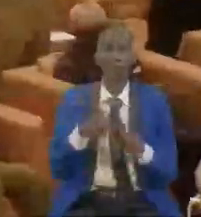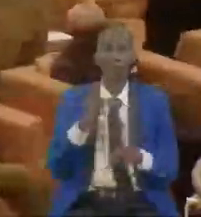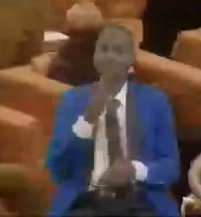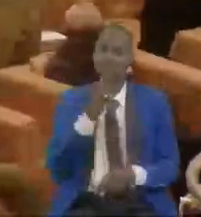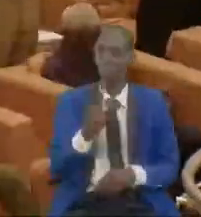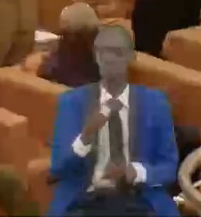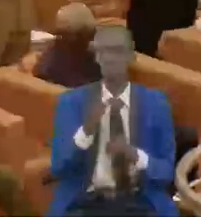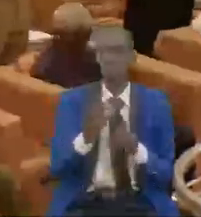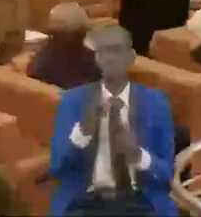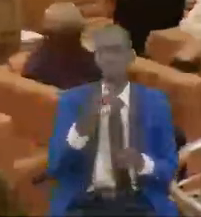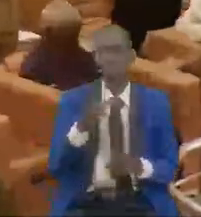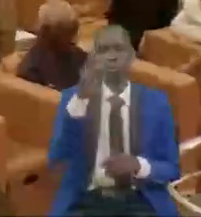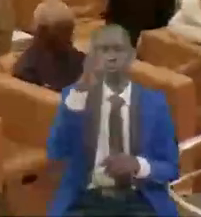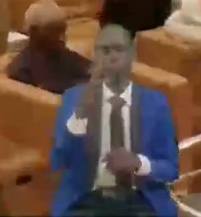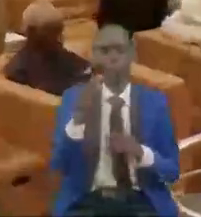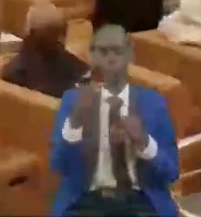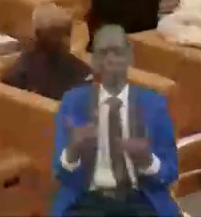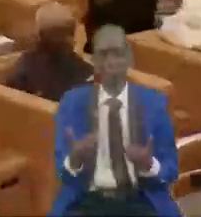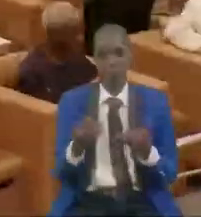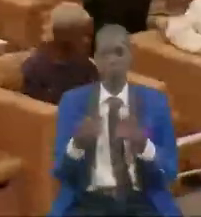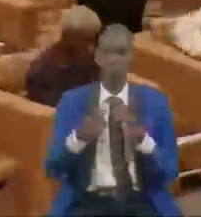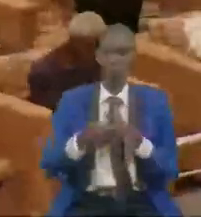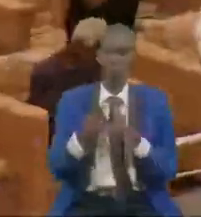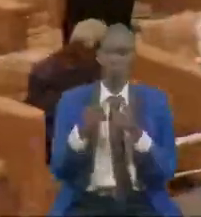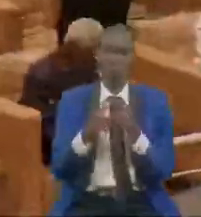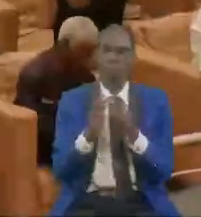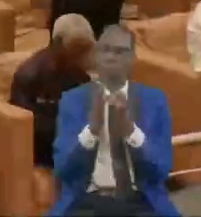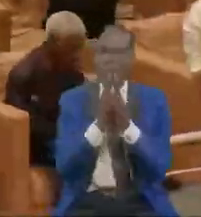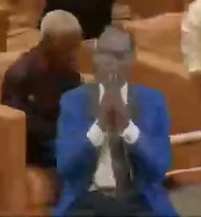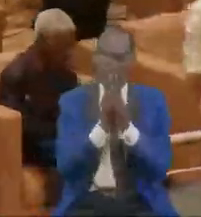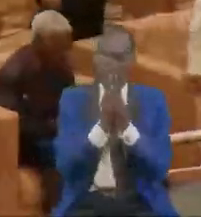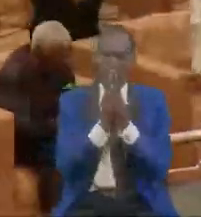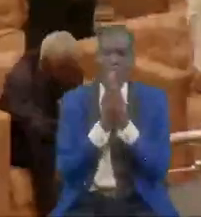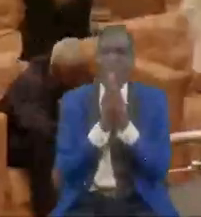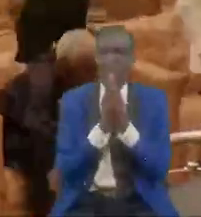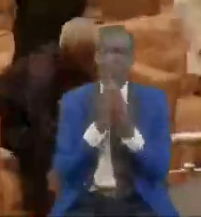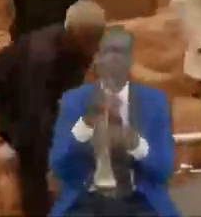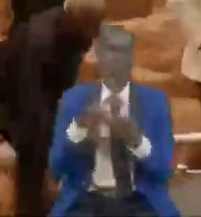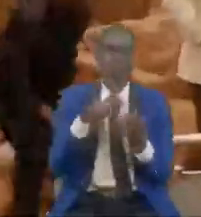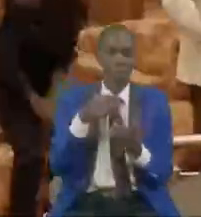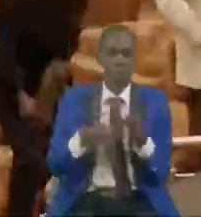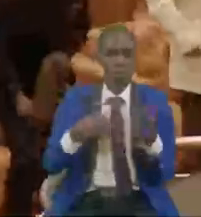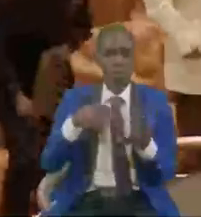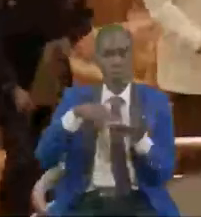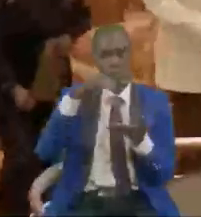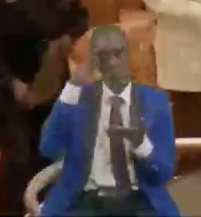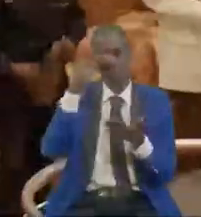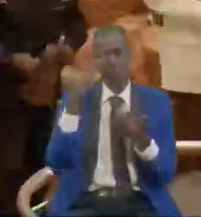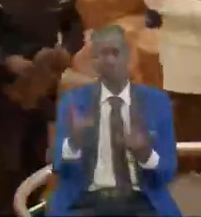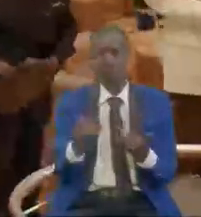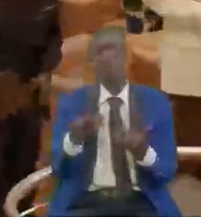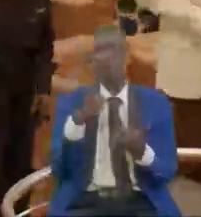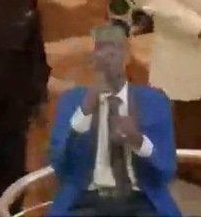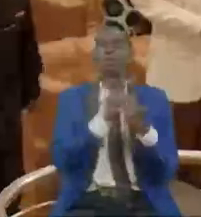vérité. Pour nous, ouvrez la bouche et parlez au Seigneur dans la prière. Dis, Seigneur,